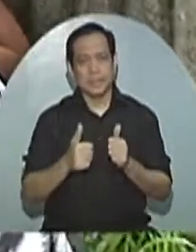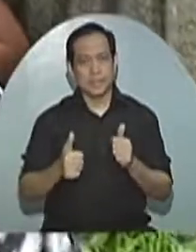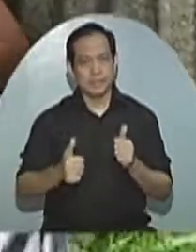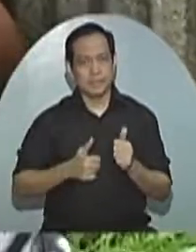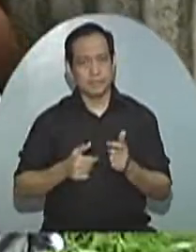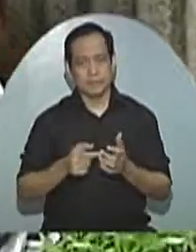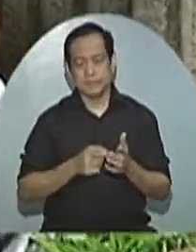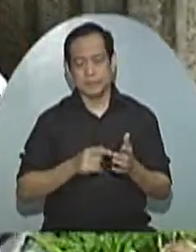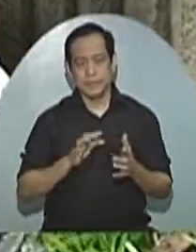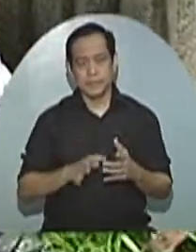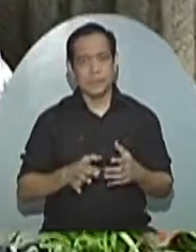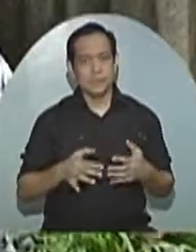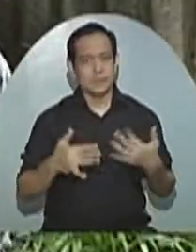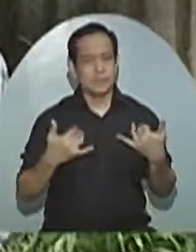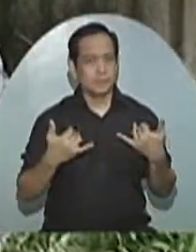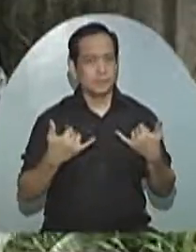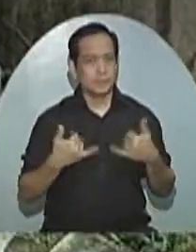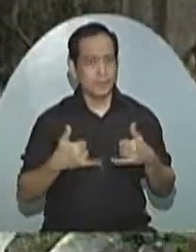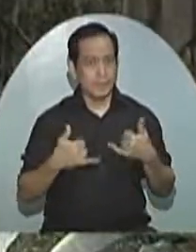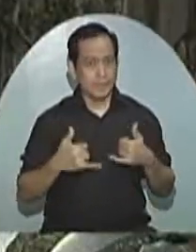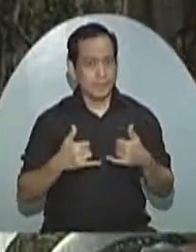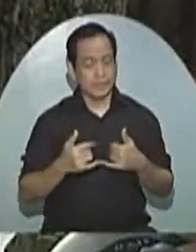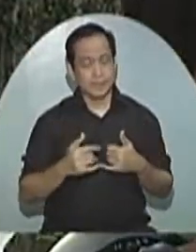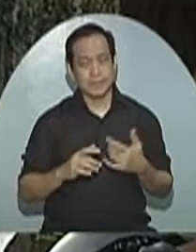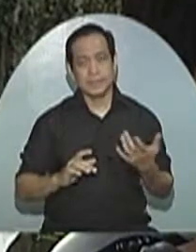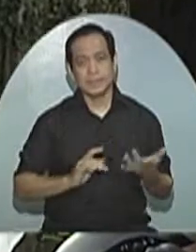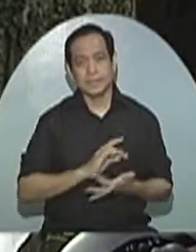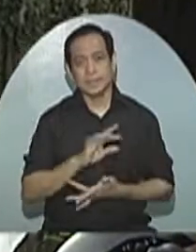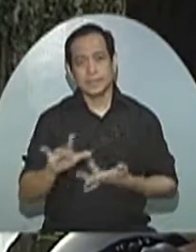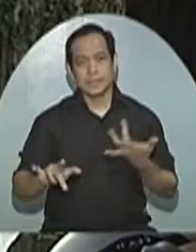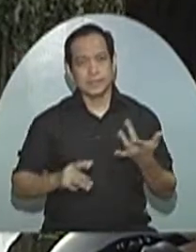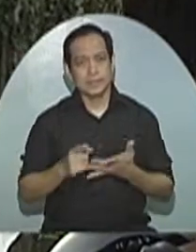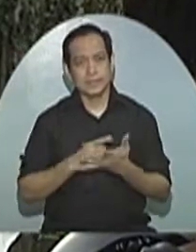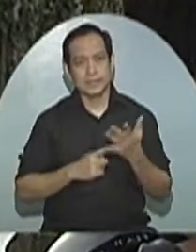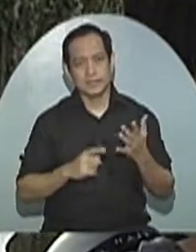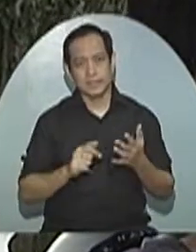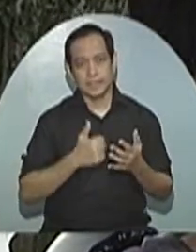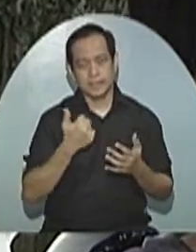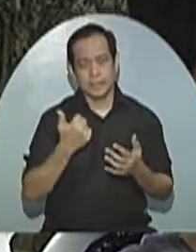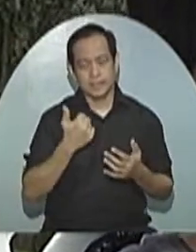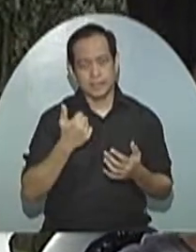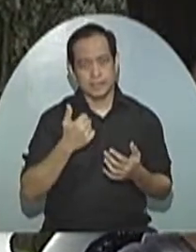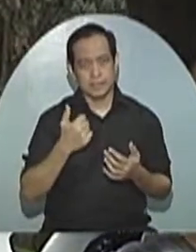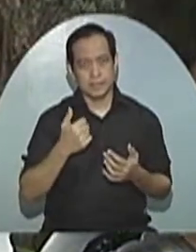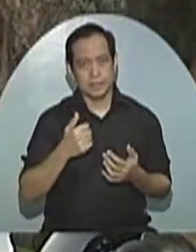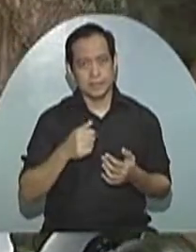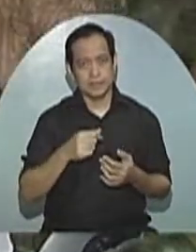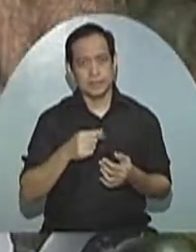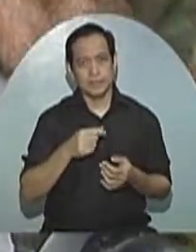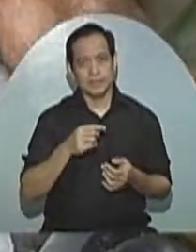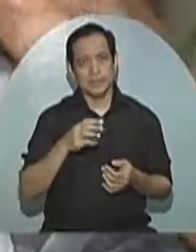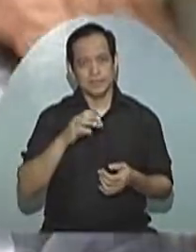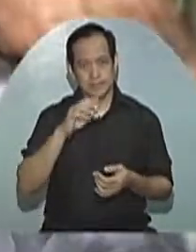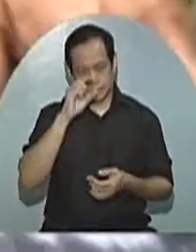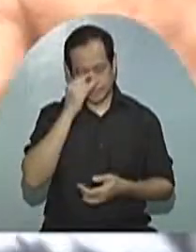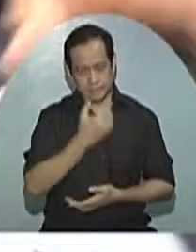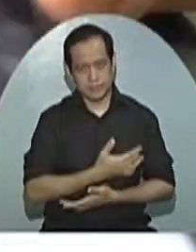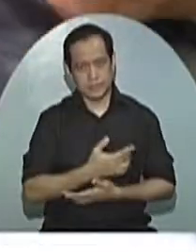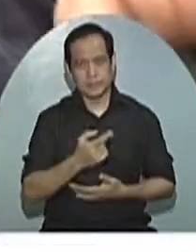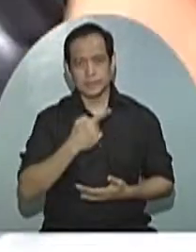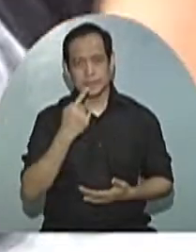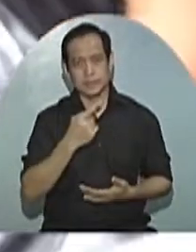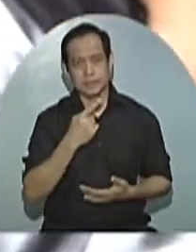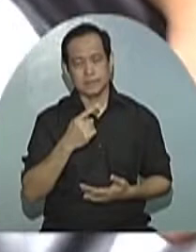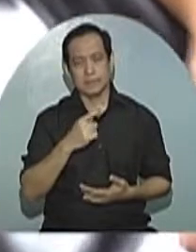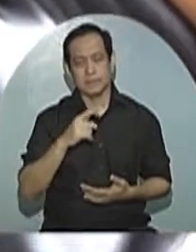maglaro. Sabi ng ano ko po, ng isang apo ko na sa panganay kong anak, la, nanigas